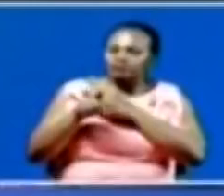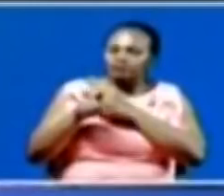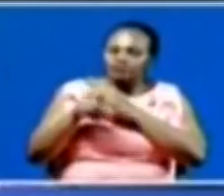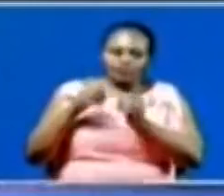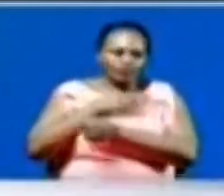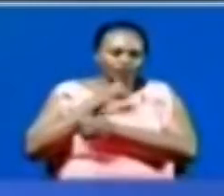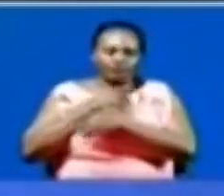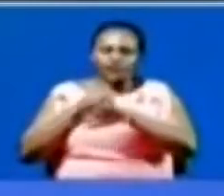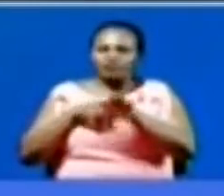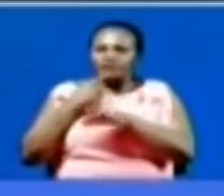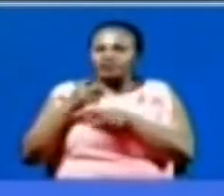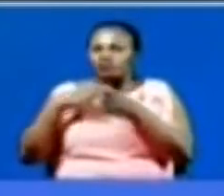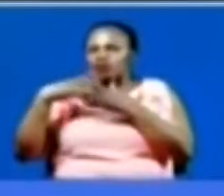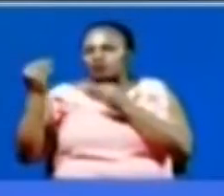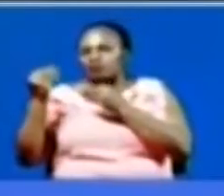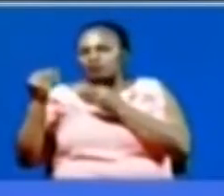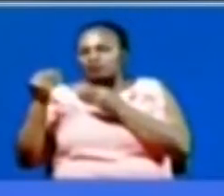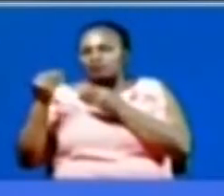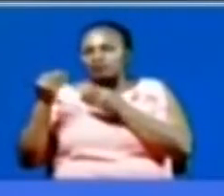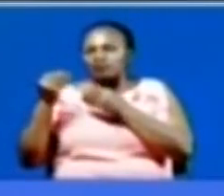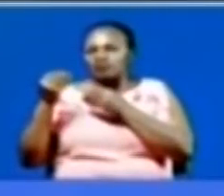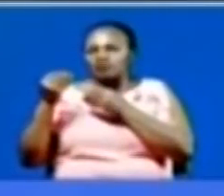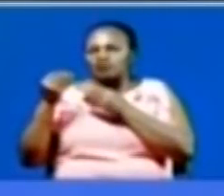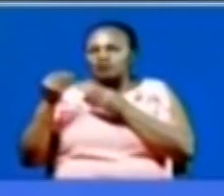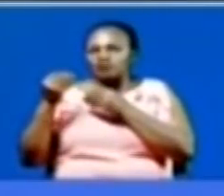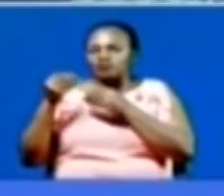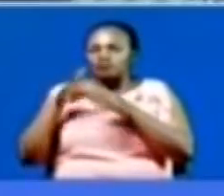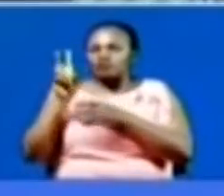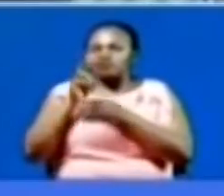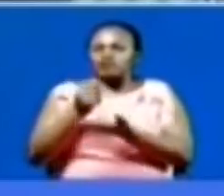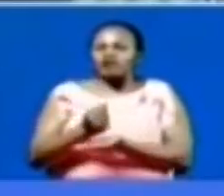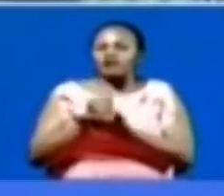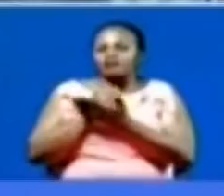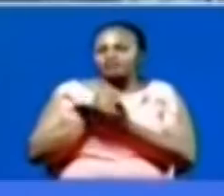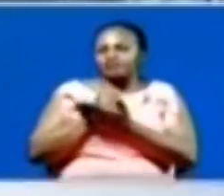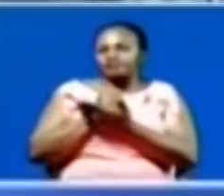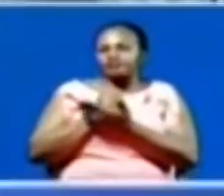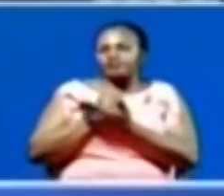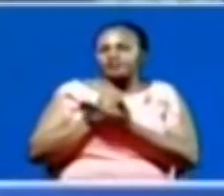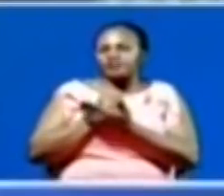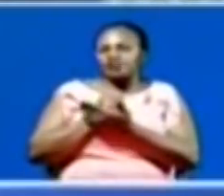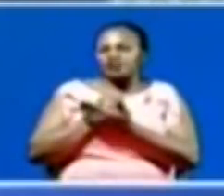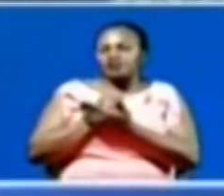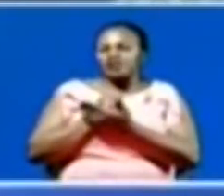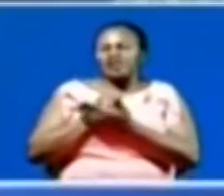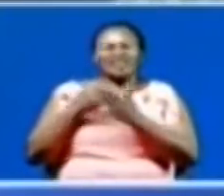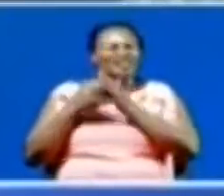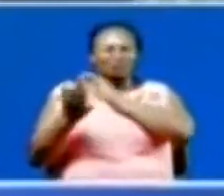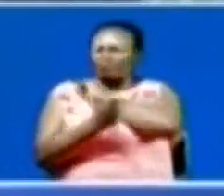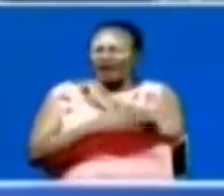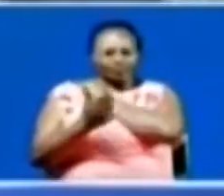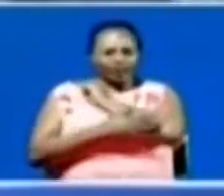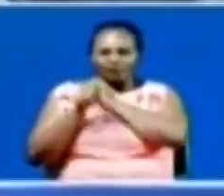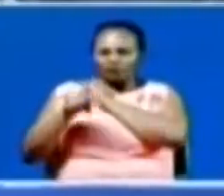wasiwasi bado wako, nikamwambia maid twende tukatafute usaidizi. Kimetokea ni kitendo kibaya sana.